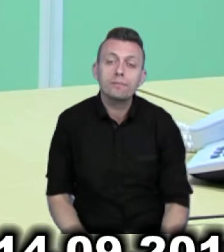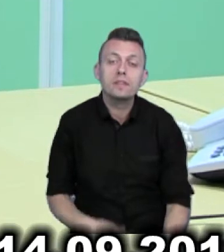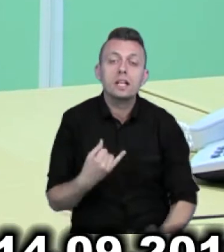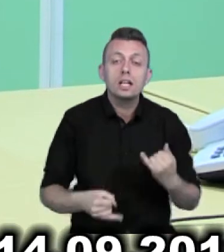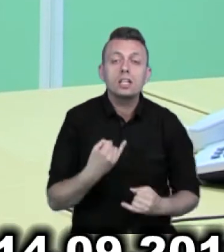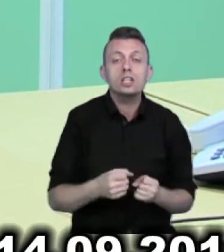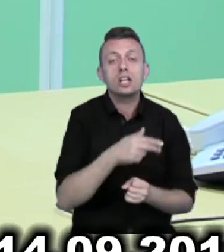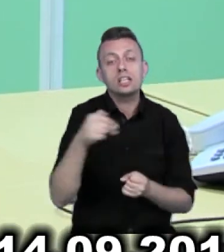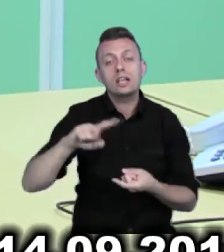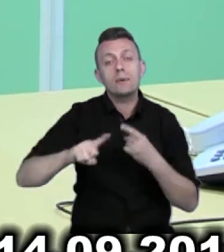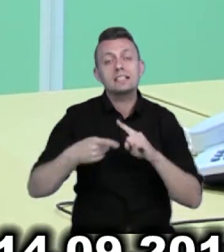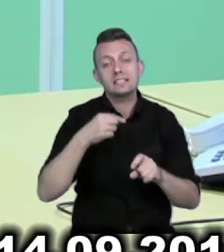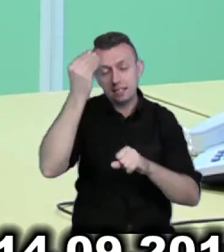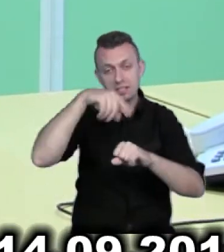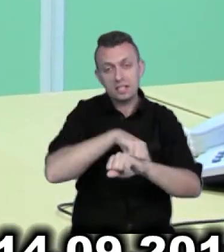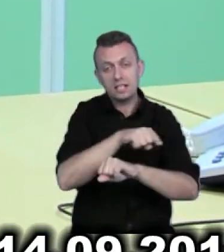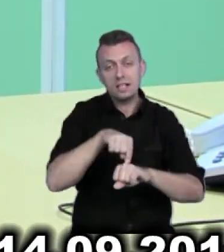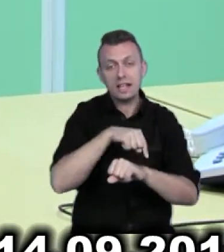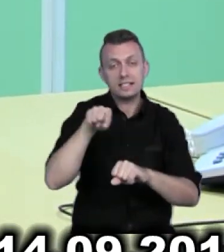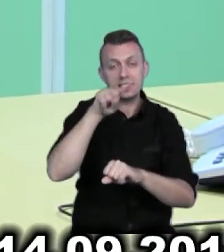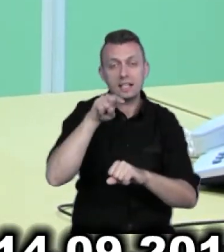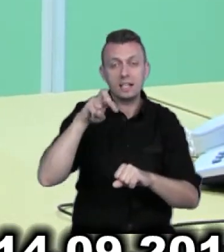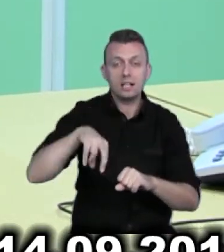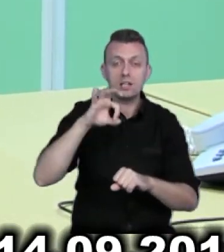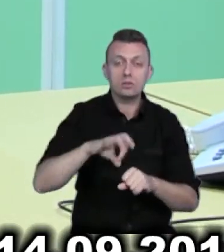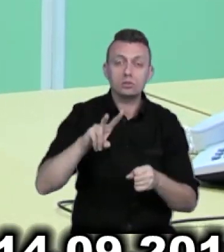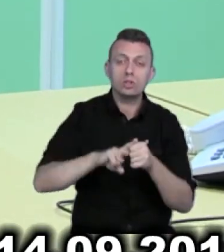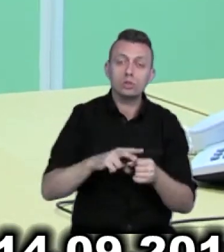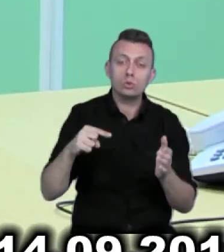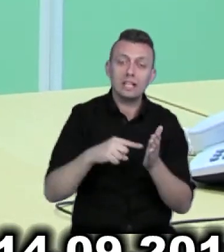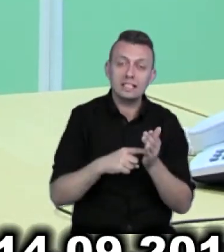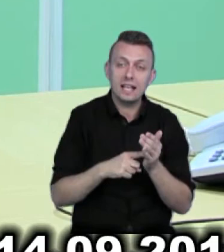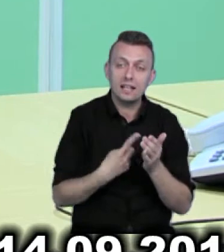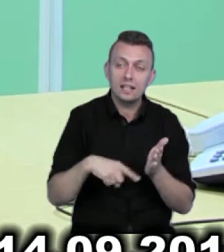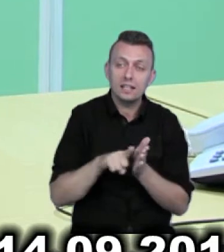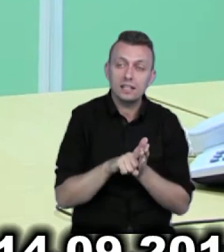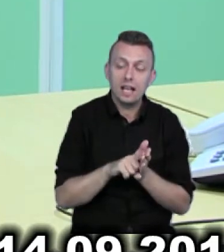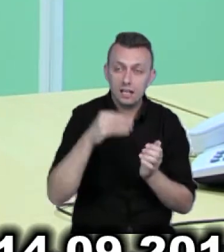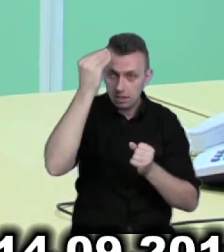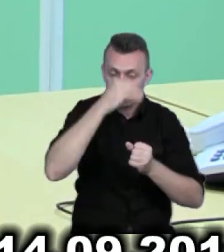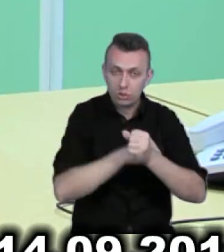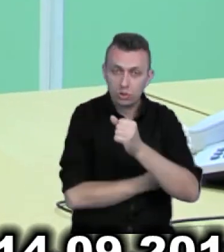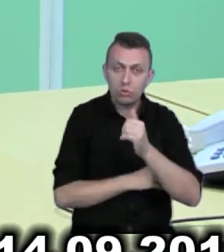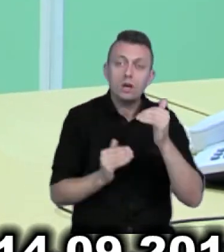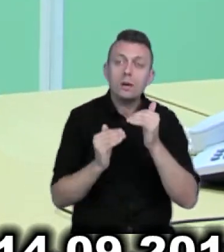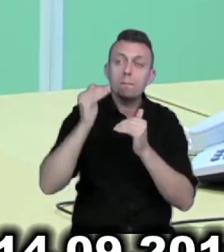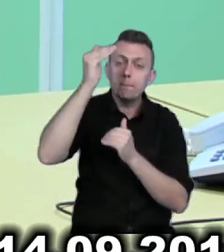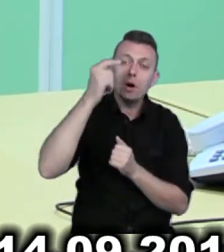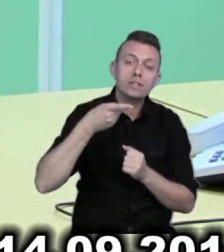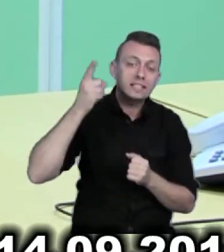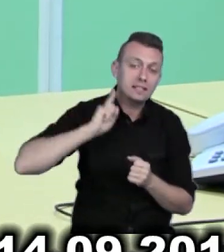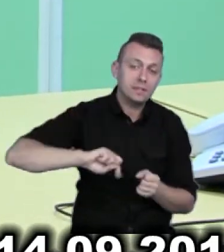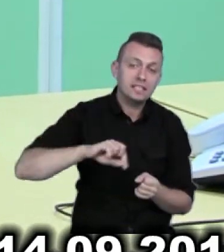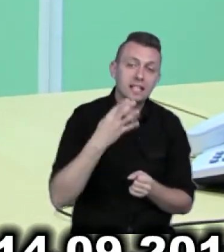z ZUS, które są przeznaczone dla szkół ponadgimnazjalnych, tutaj mamy